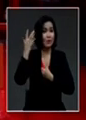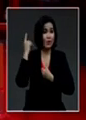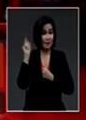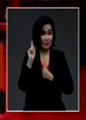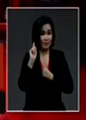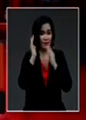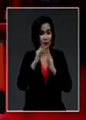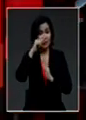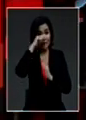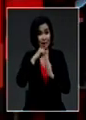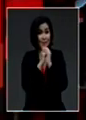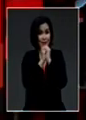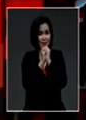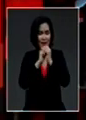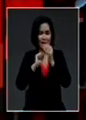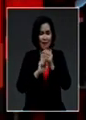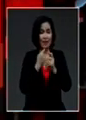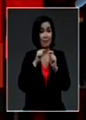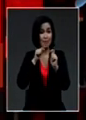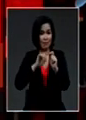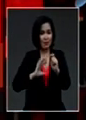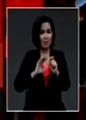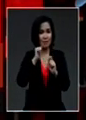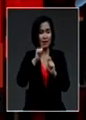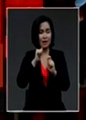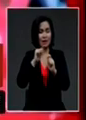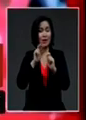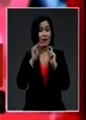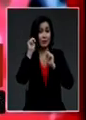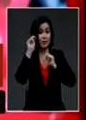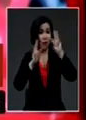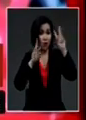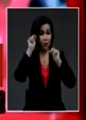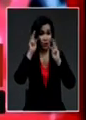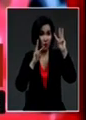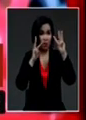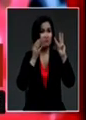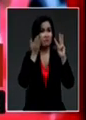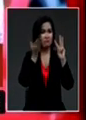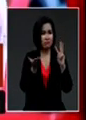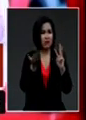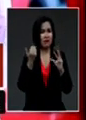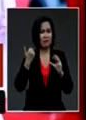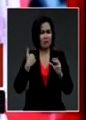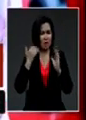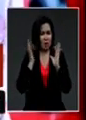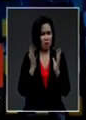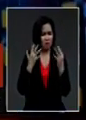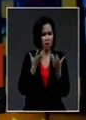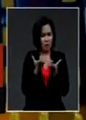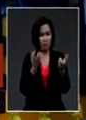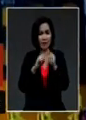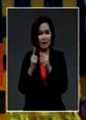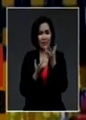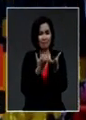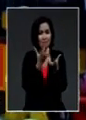ทยเชื้อสายจีนไปเริ่มต้นที่อำเภอเมืองจังหวัดนครสวรรค์นะครับบรรยากาศก็โอ้โหหลั่งไหลกันนำเอาของเส้น